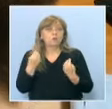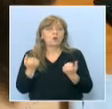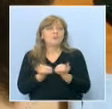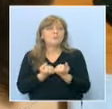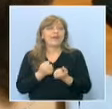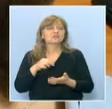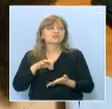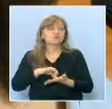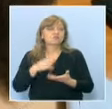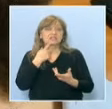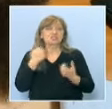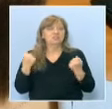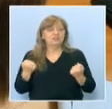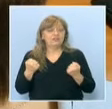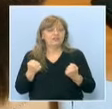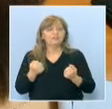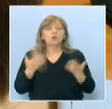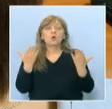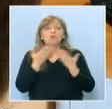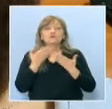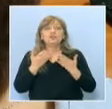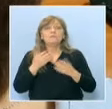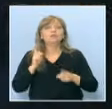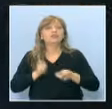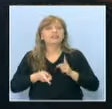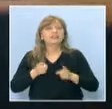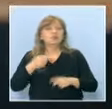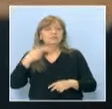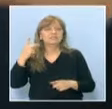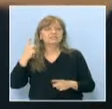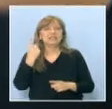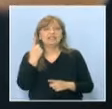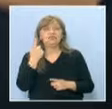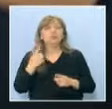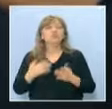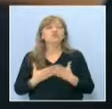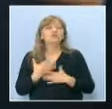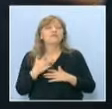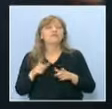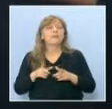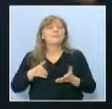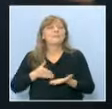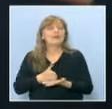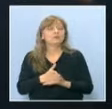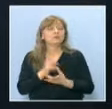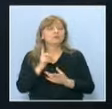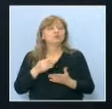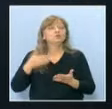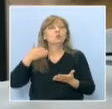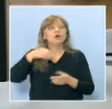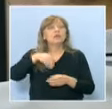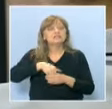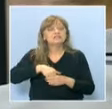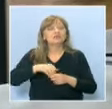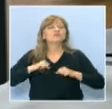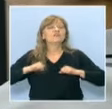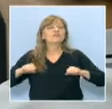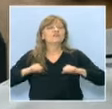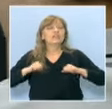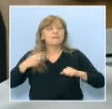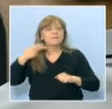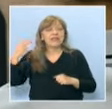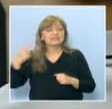него. Учебно-тренировъчните фирми са един от иновативните методи, които прилагат в гимназията за осъществяването на връзката